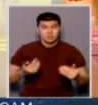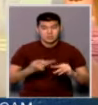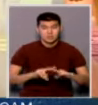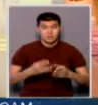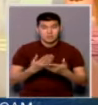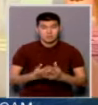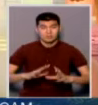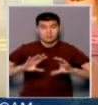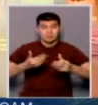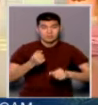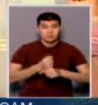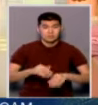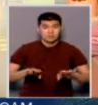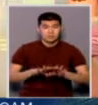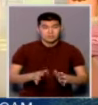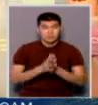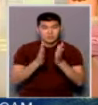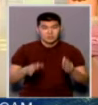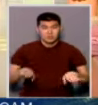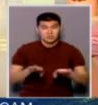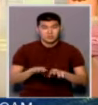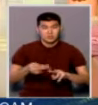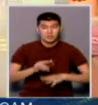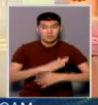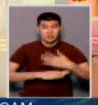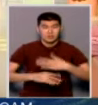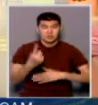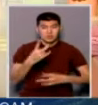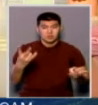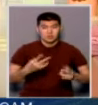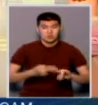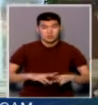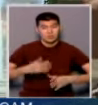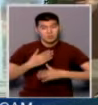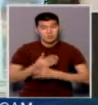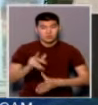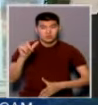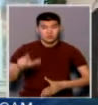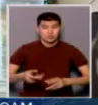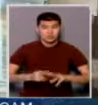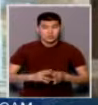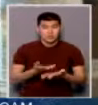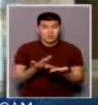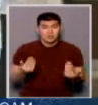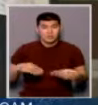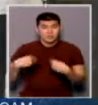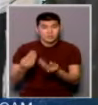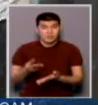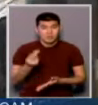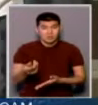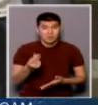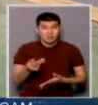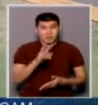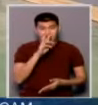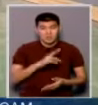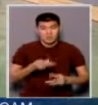максимально охвачены. До этого большинство инвалидов первой группы нуждались в помощнике, потому что не выдавалось пособие